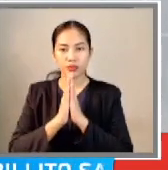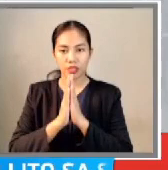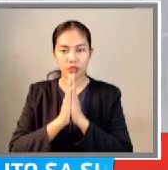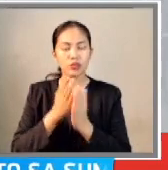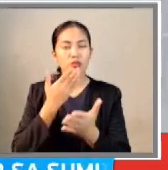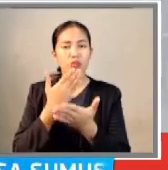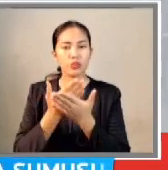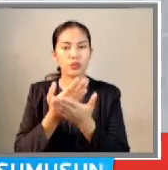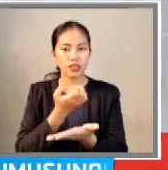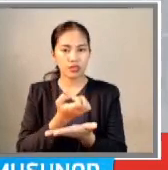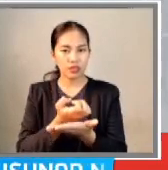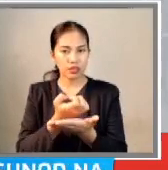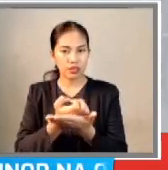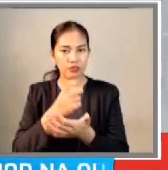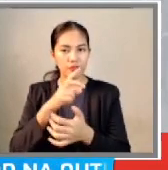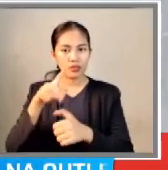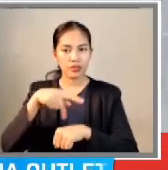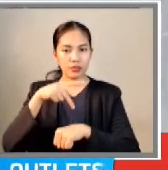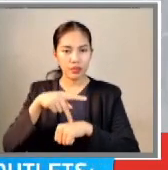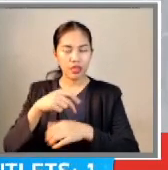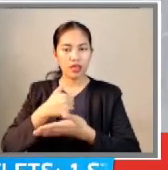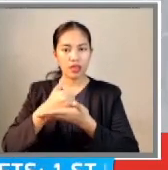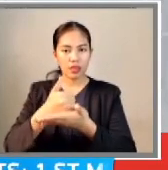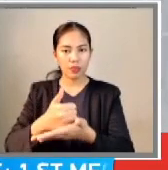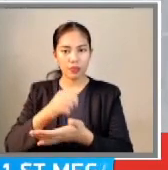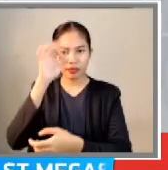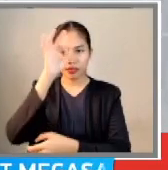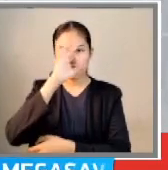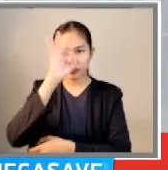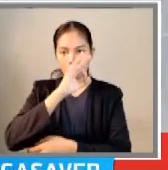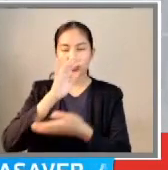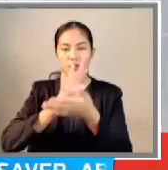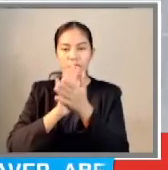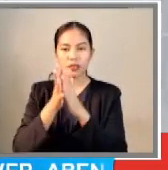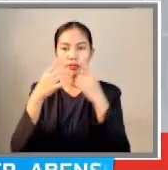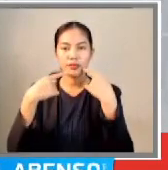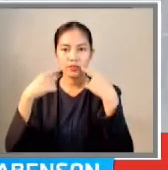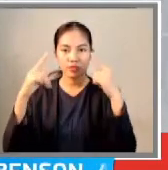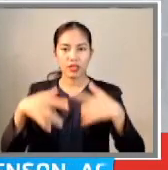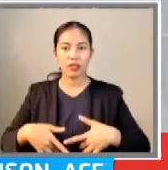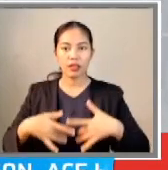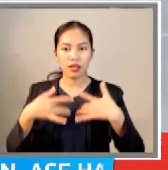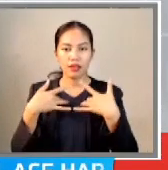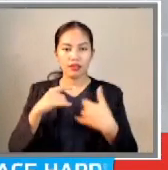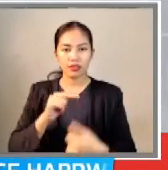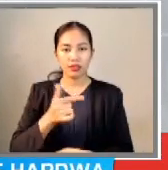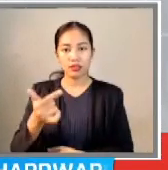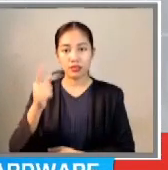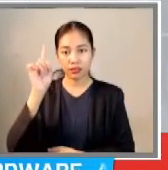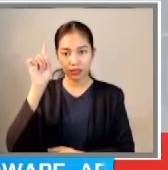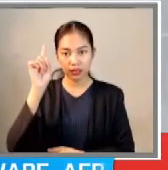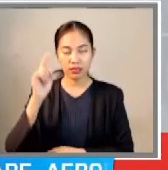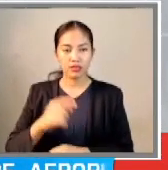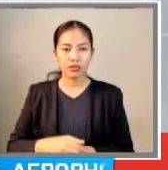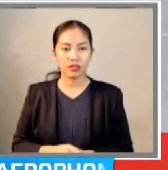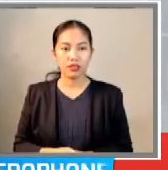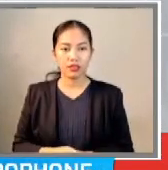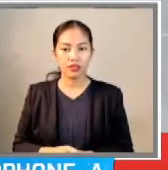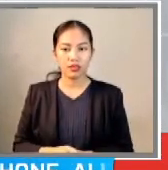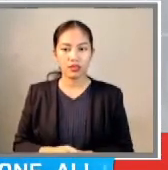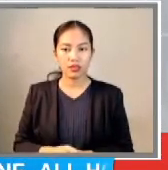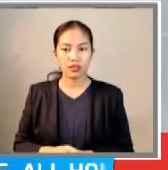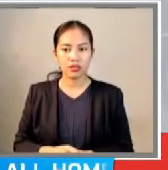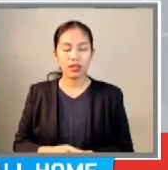ang matulungan ng bawat Pilipino sa pag-unlad. Para kay Cassie naman, ang pagkaumakarao sa